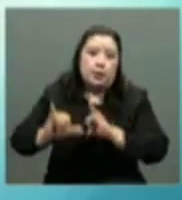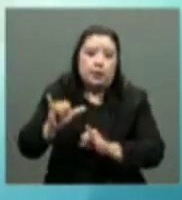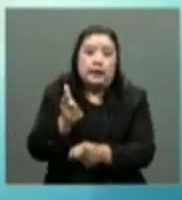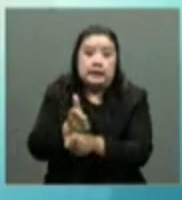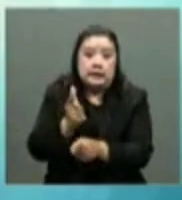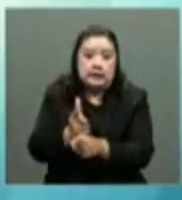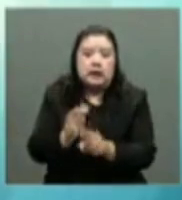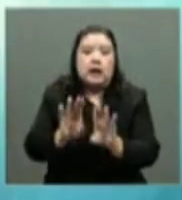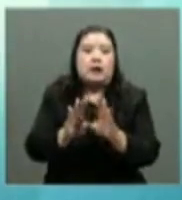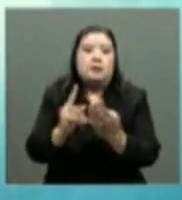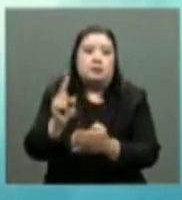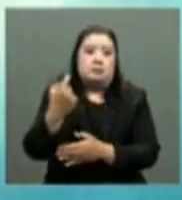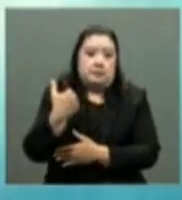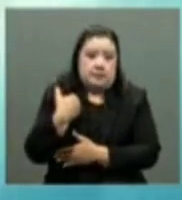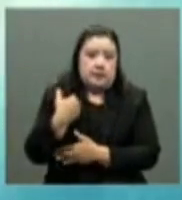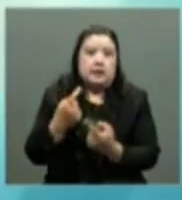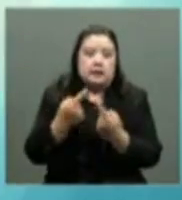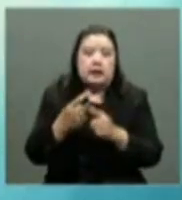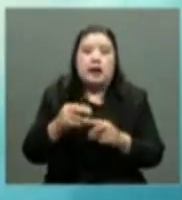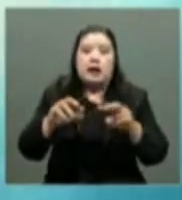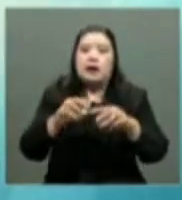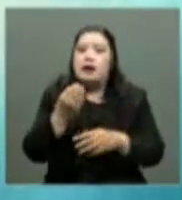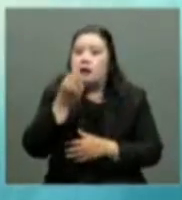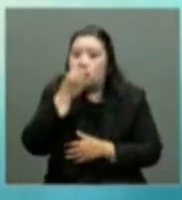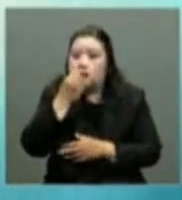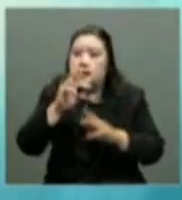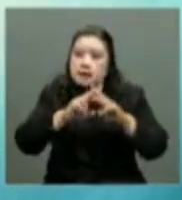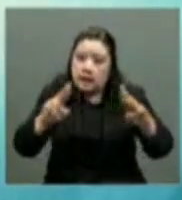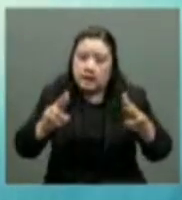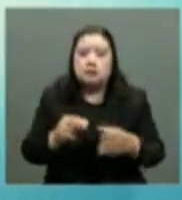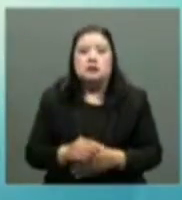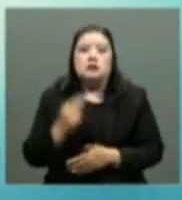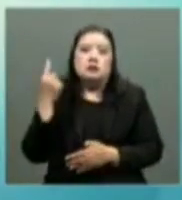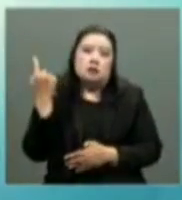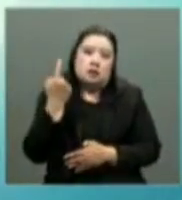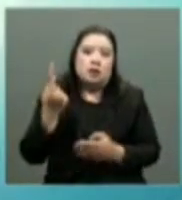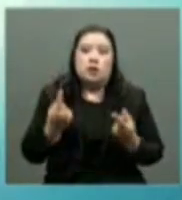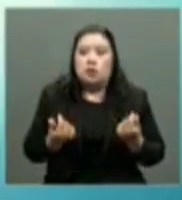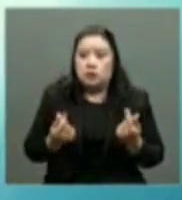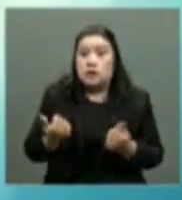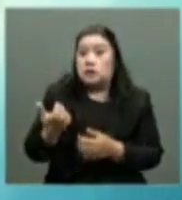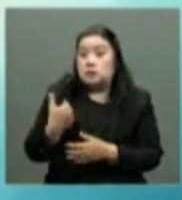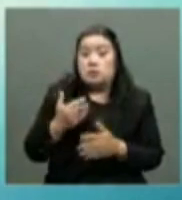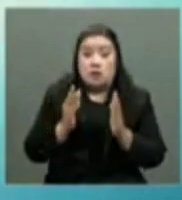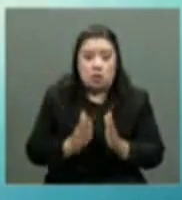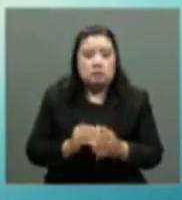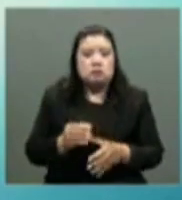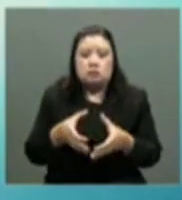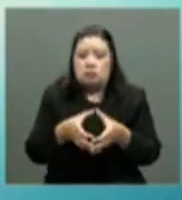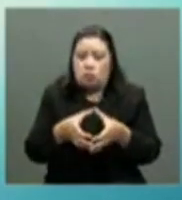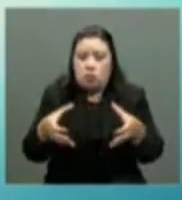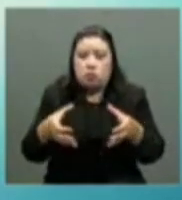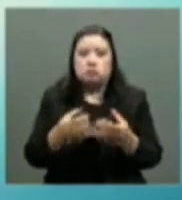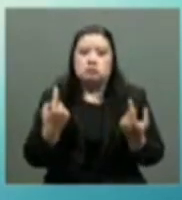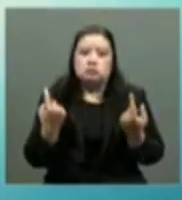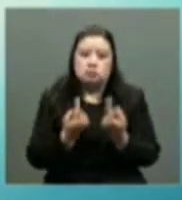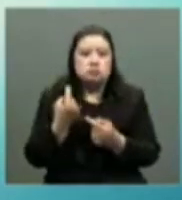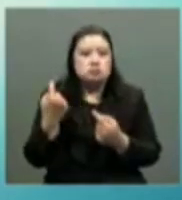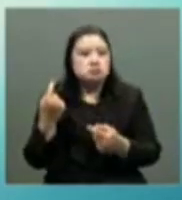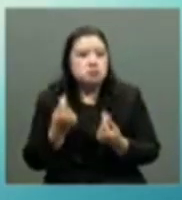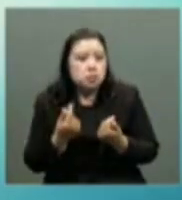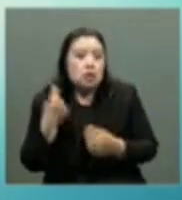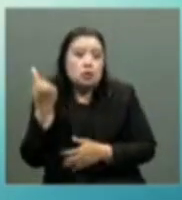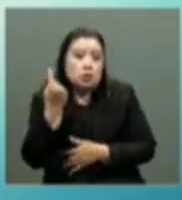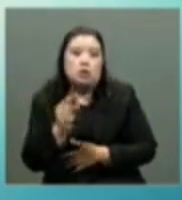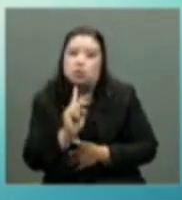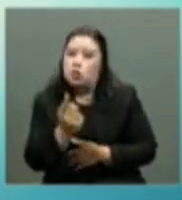ริการได้สำหรับร้านอาหารบาร์งานอีเวนต์ต่างๆที่มีการรวมตัวของผู้คนจำนวนมากต้องปิดและเลื่อนออกไปจ